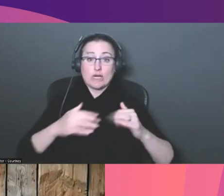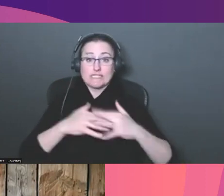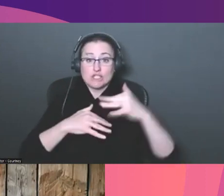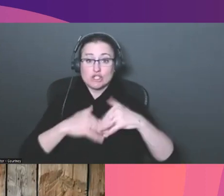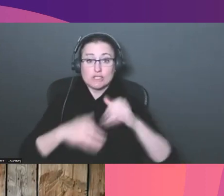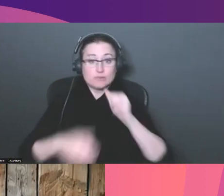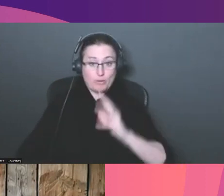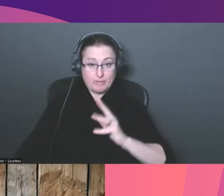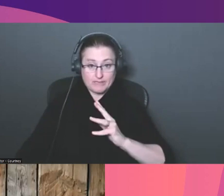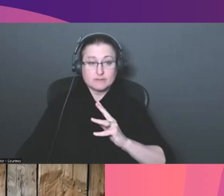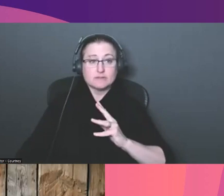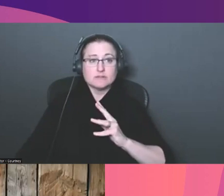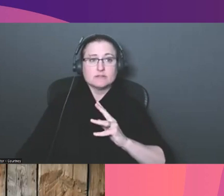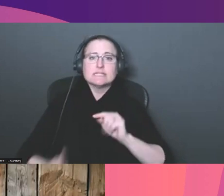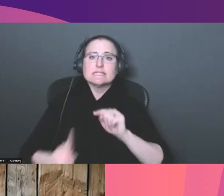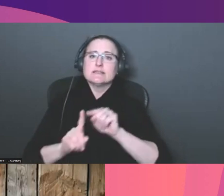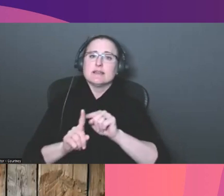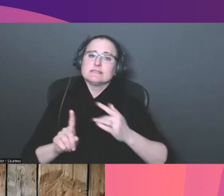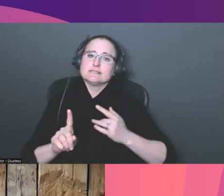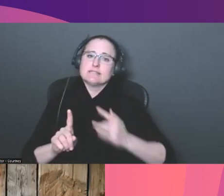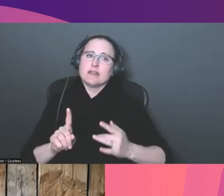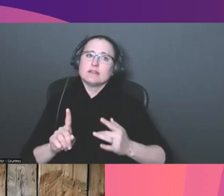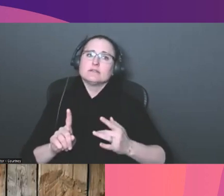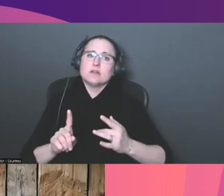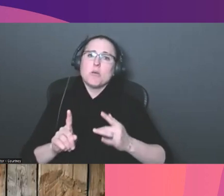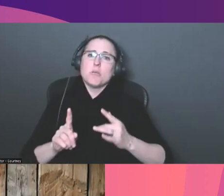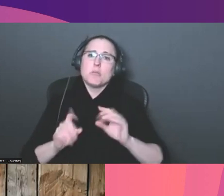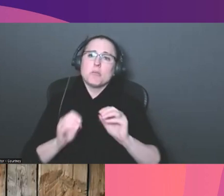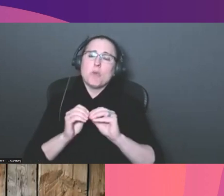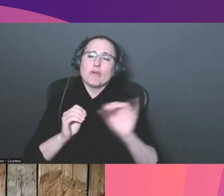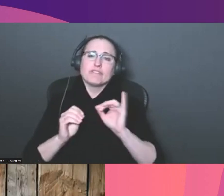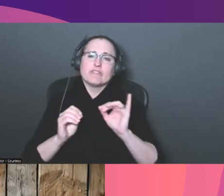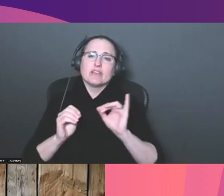Les femmes autochtones plus jeunes sont souvent